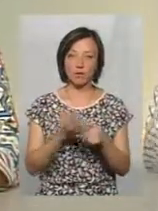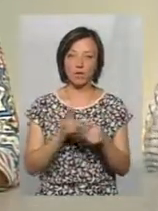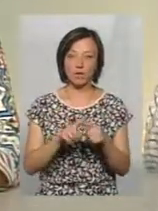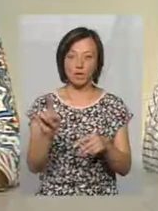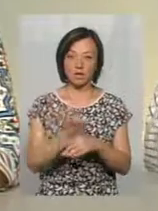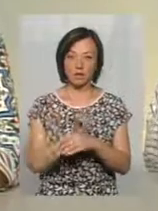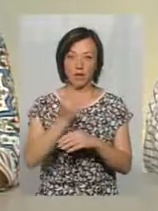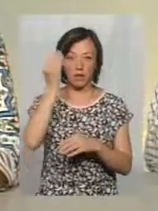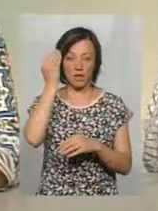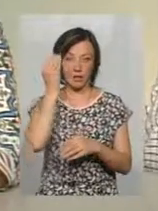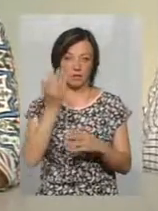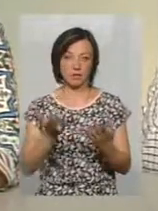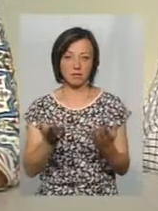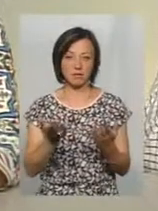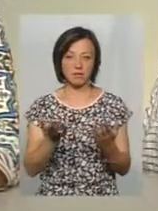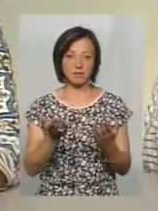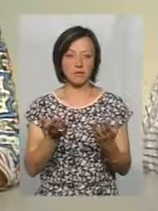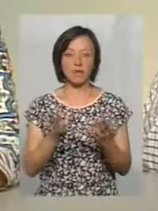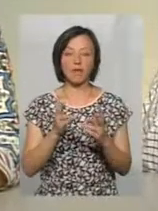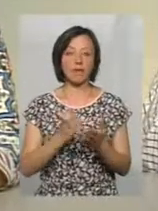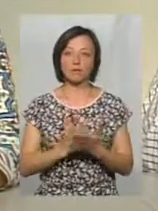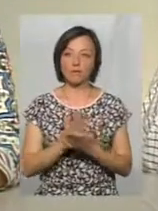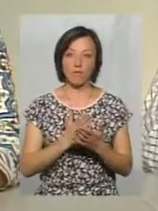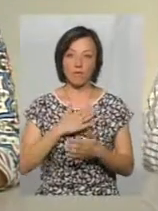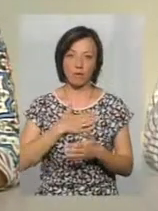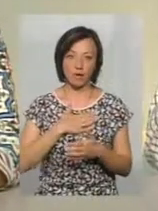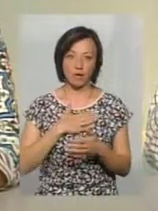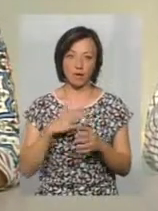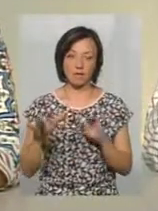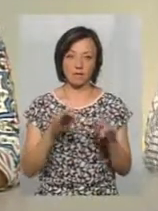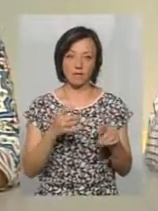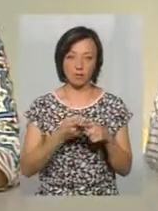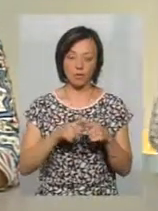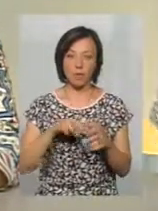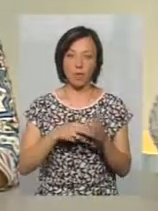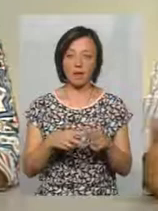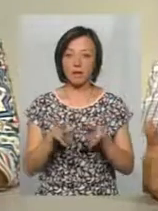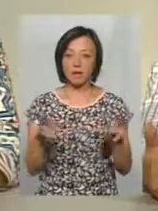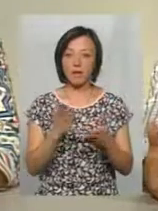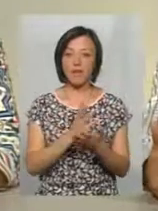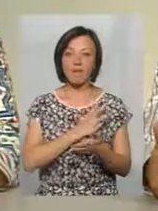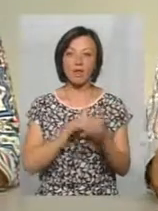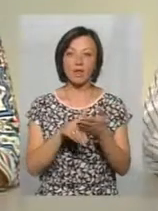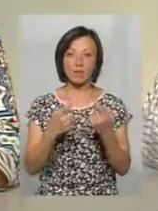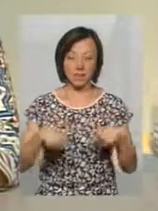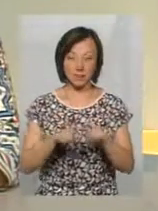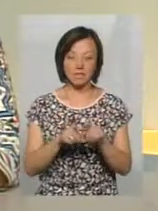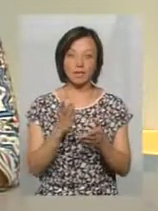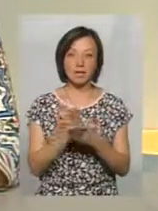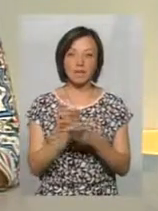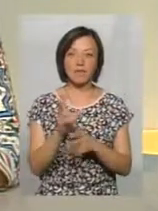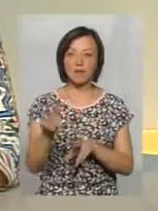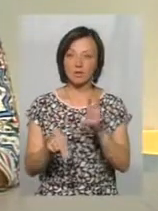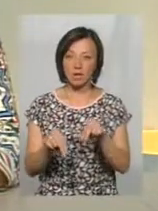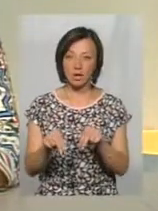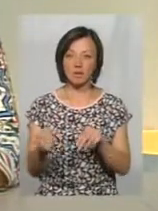вони симулюють, ну, тобто вони не заслуговують моєї довіри в цьому плані. Так само є волонтерські організації різні, є, які я вважаю,